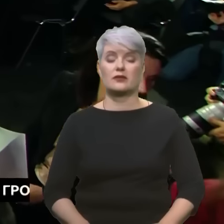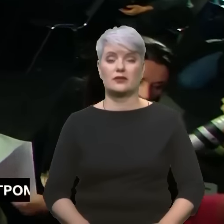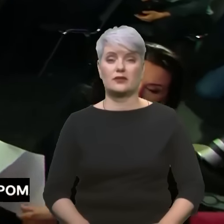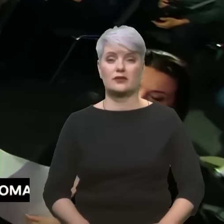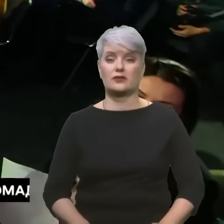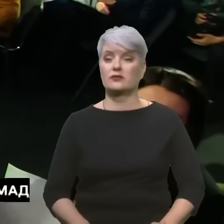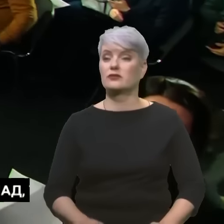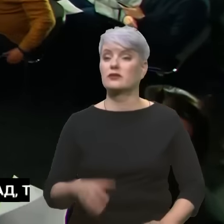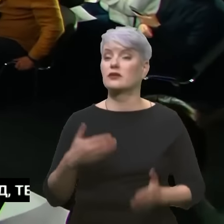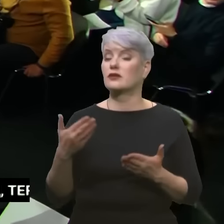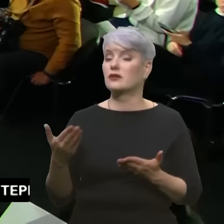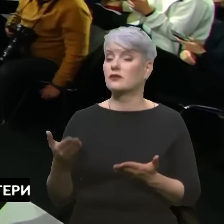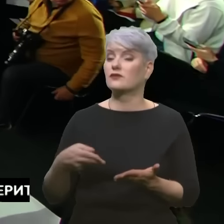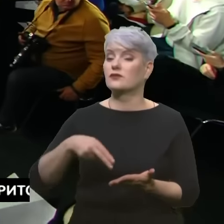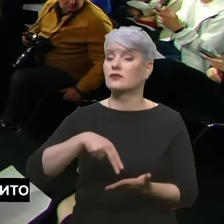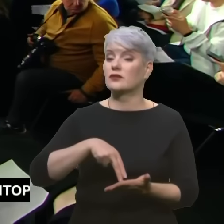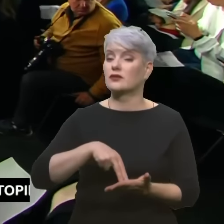Встаньте, будь ласка, щоб бачили вас.